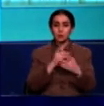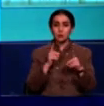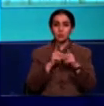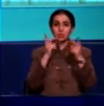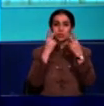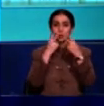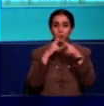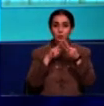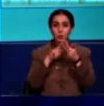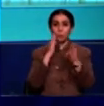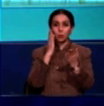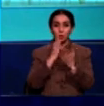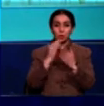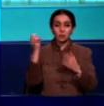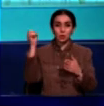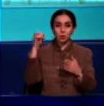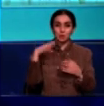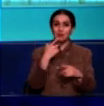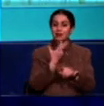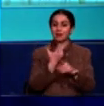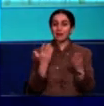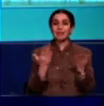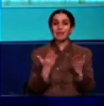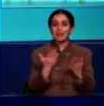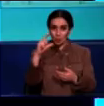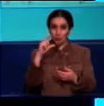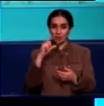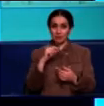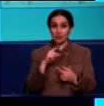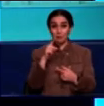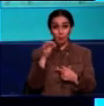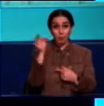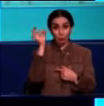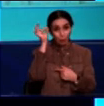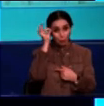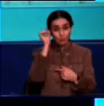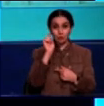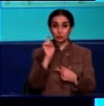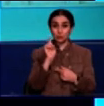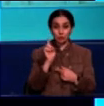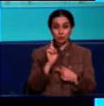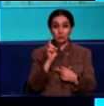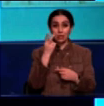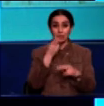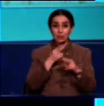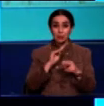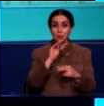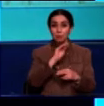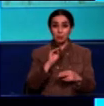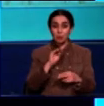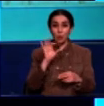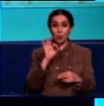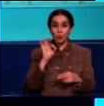юлдуз нхон булгач куёш». Какие красивые строки. А помните ли вы, какие прекрасные строки писал о